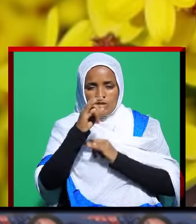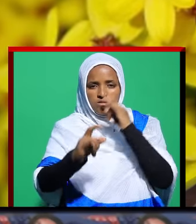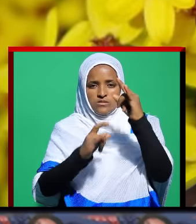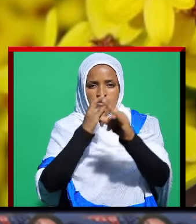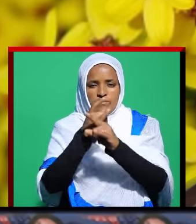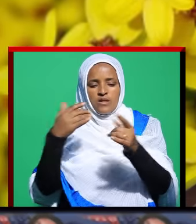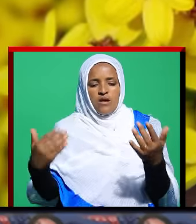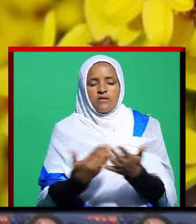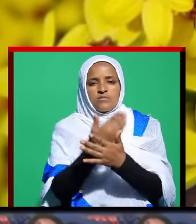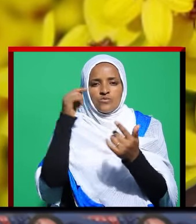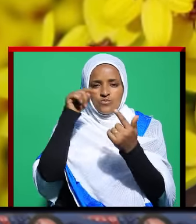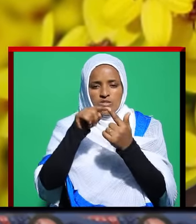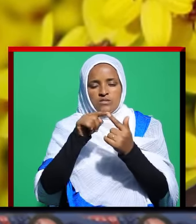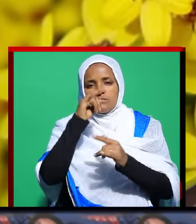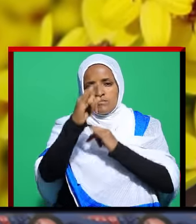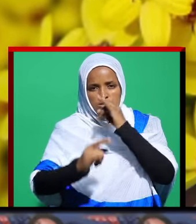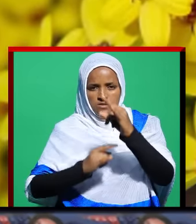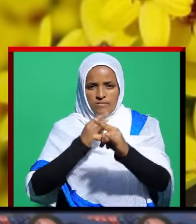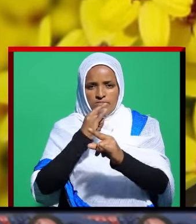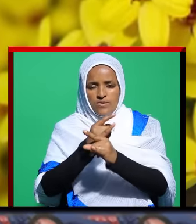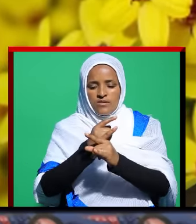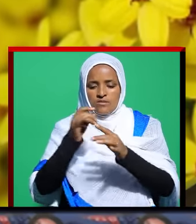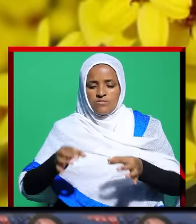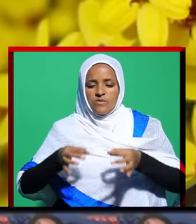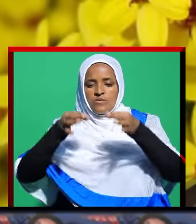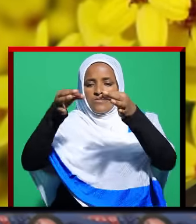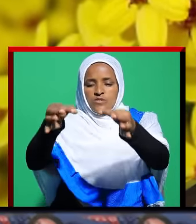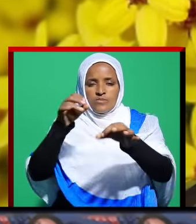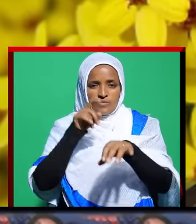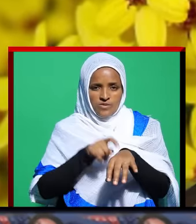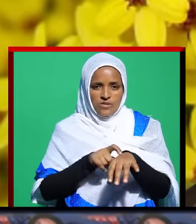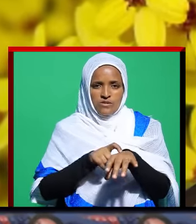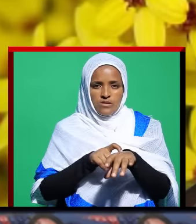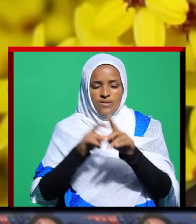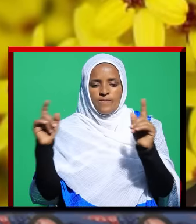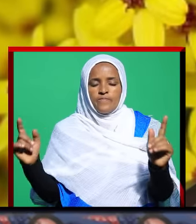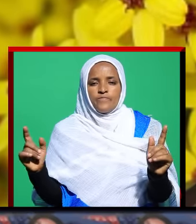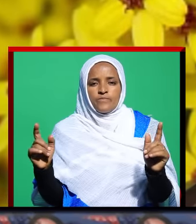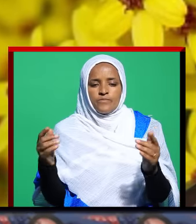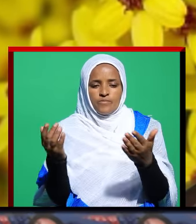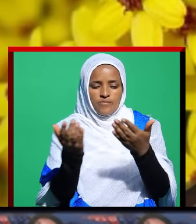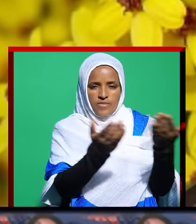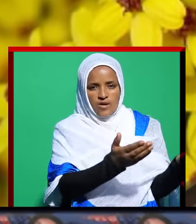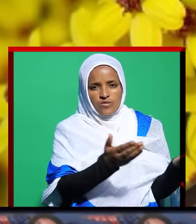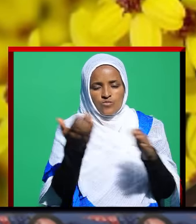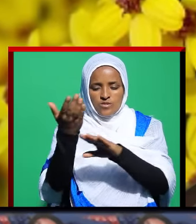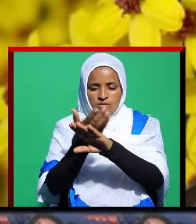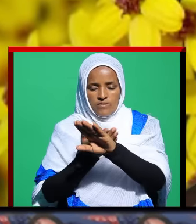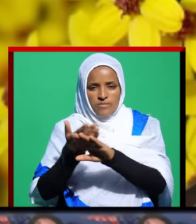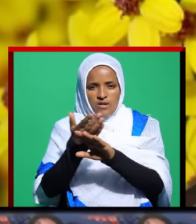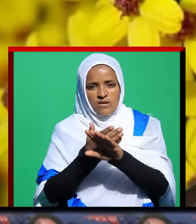ዘመን አዲስ ወደምንለው ዘመን በምንሸጋገርበት ጊዜ የሚያቀርቡት